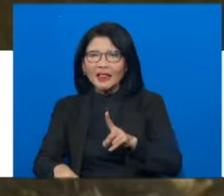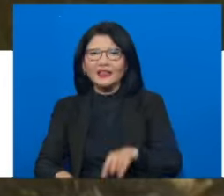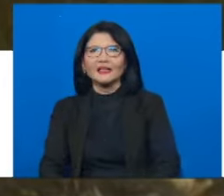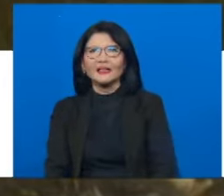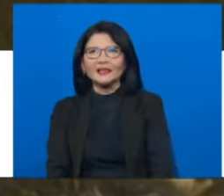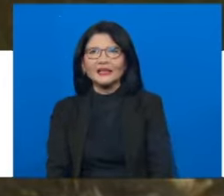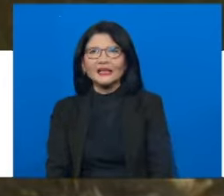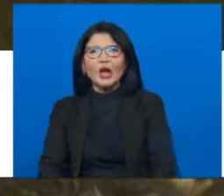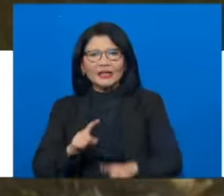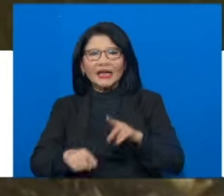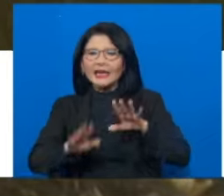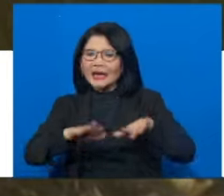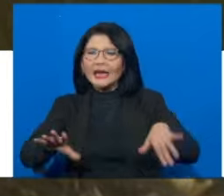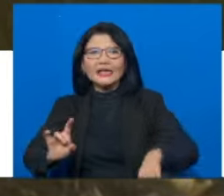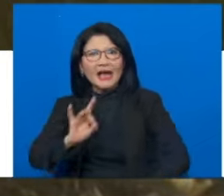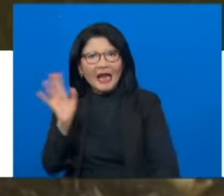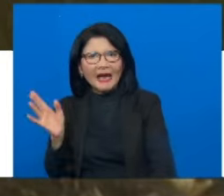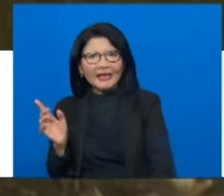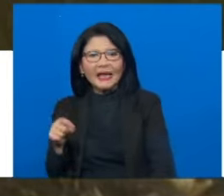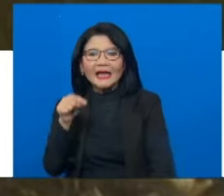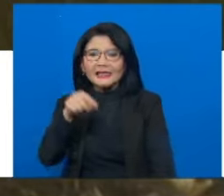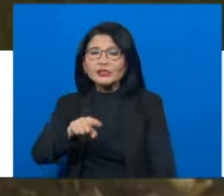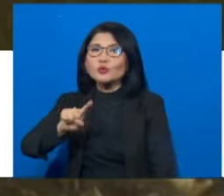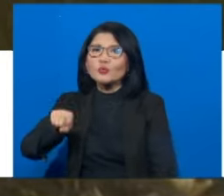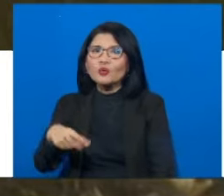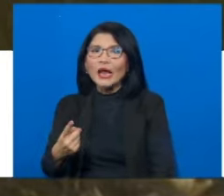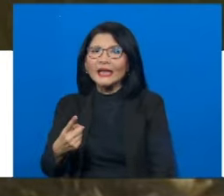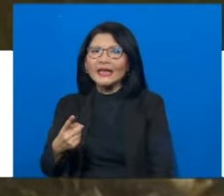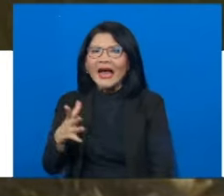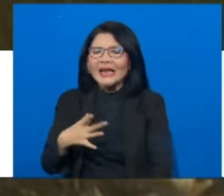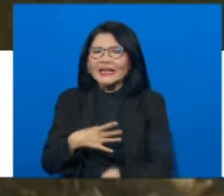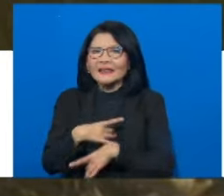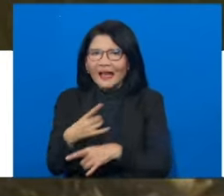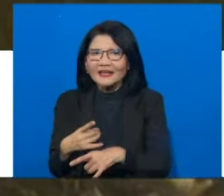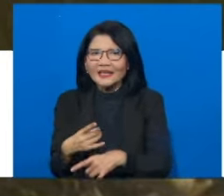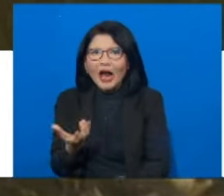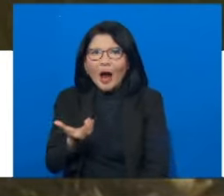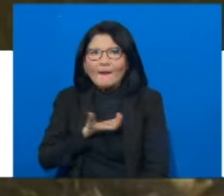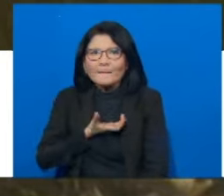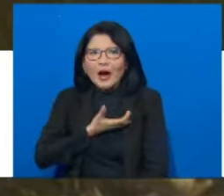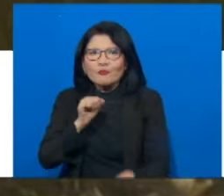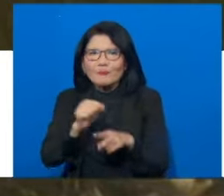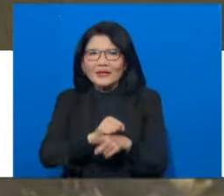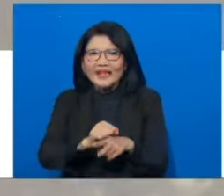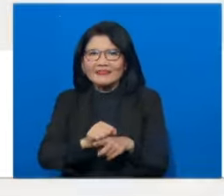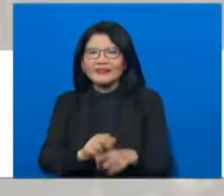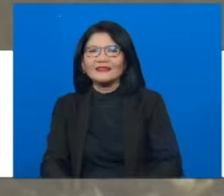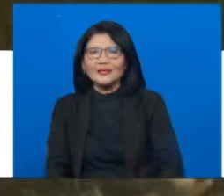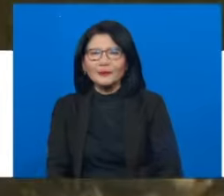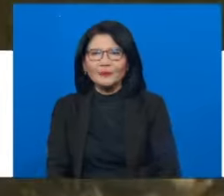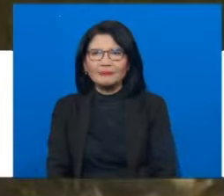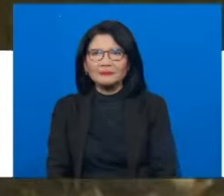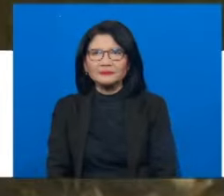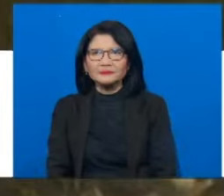juga sama anak-anaknya nah di situ biasanya ada ketertarikan-ketertarikan untuk berlatih pancasilat